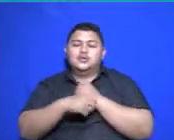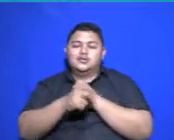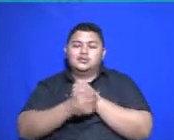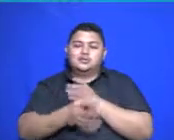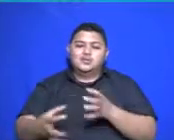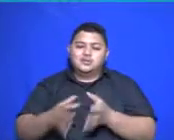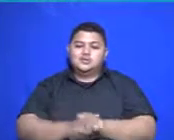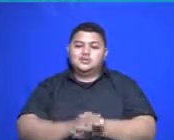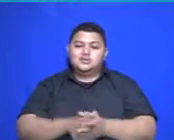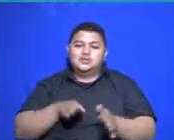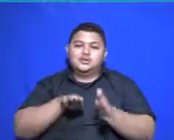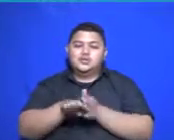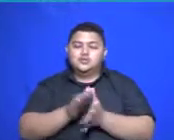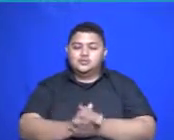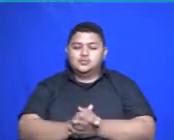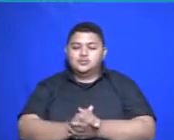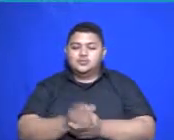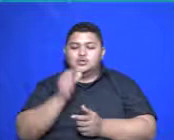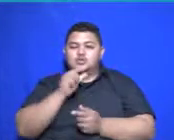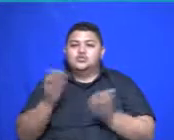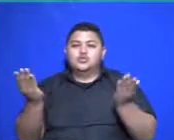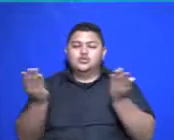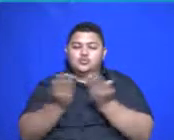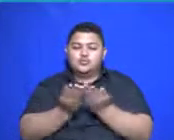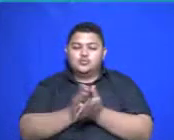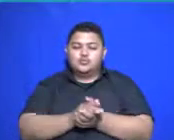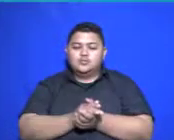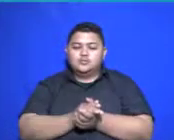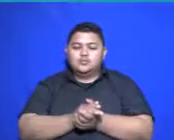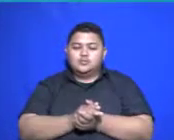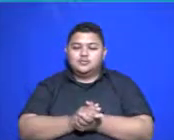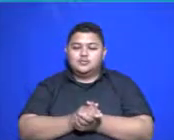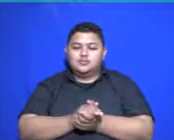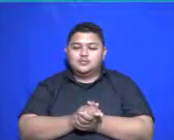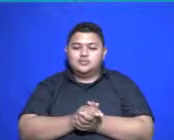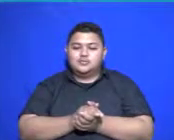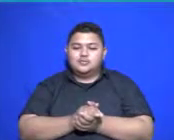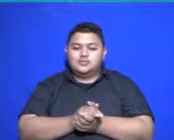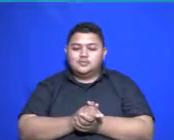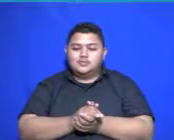besar, menjadi maju. Dan untuk menutup, saya ingin ada mengutip satu